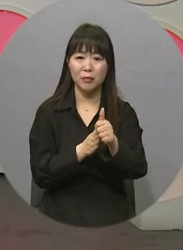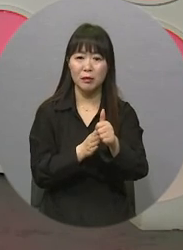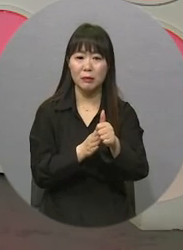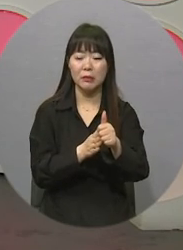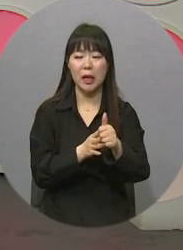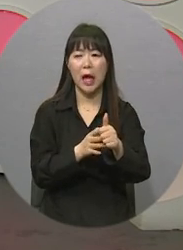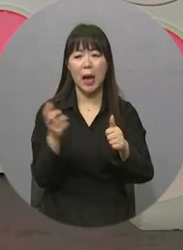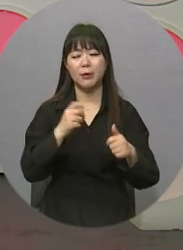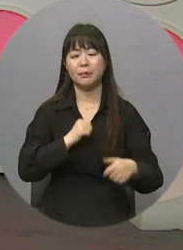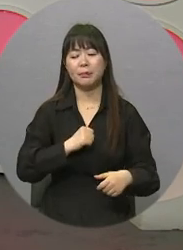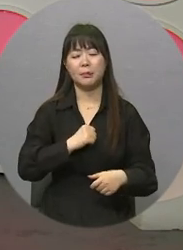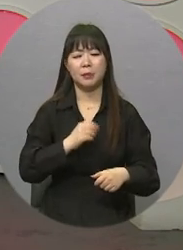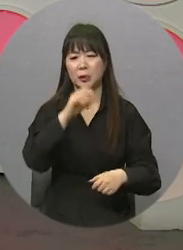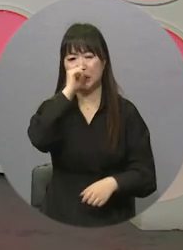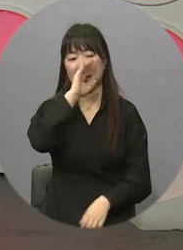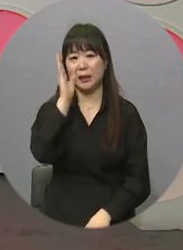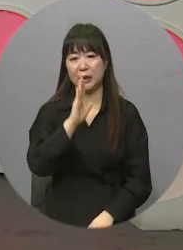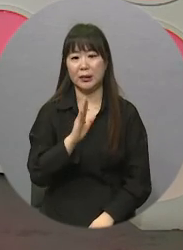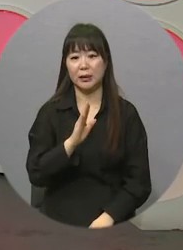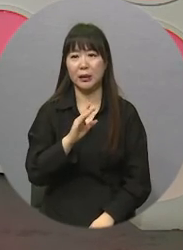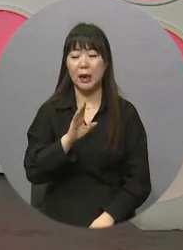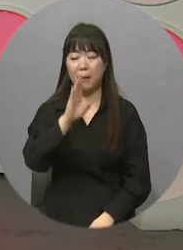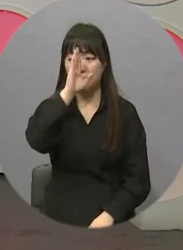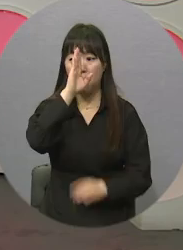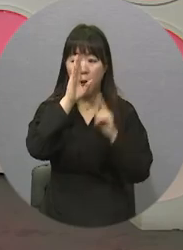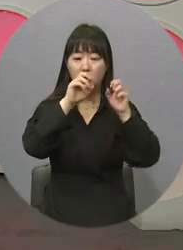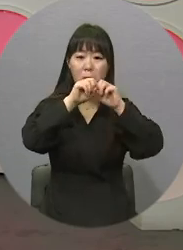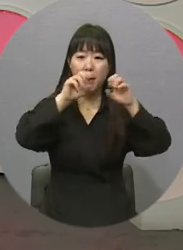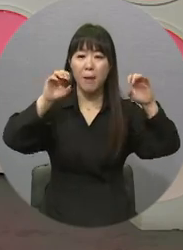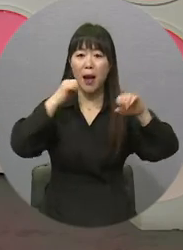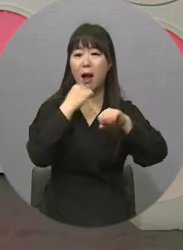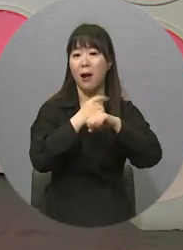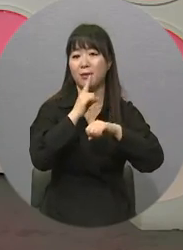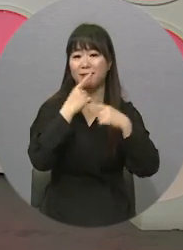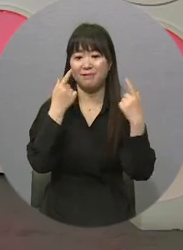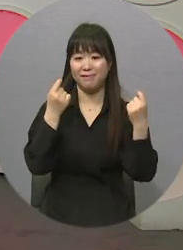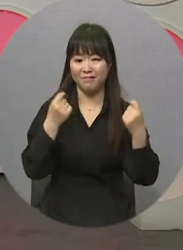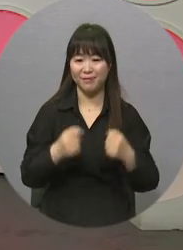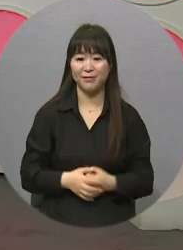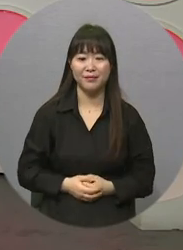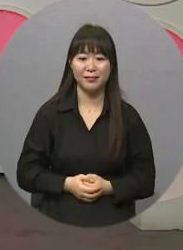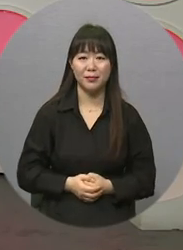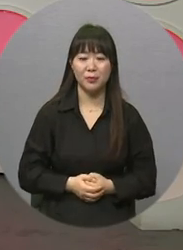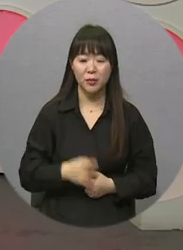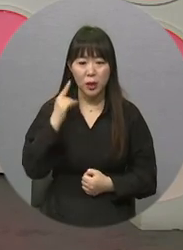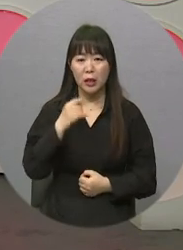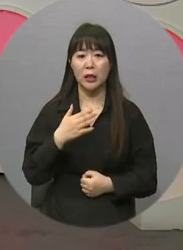좋은 게 아니에요. 병 같은 거 또 널리 알리라고 하잖아요. 그럼요. 네. 어디 아픈 또, 거는 알리라고. 그래야지 또